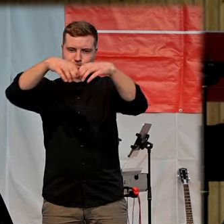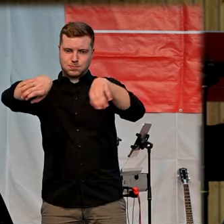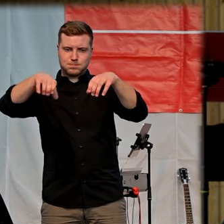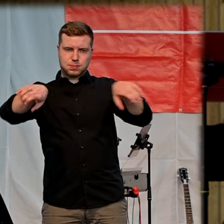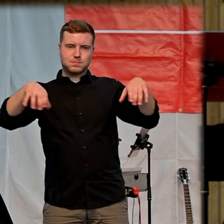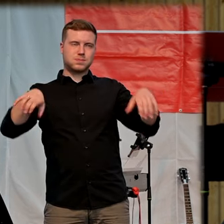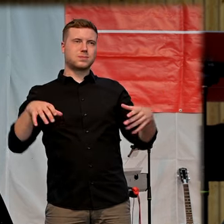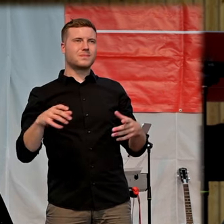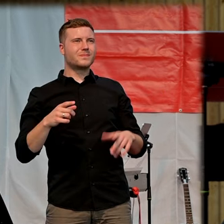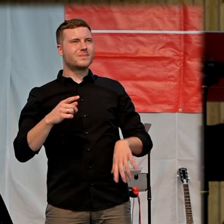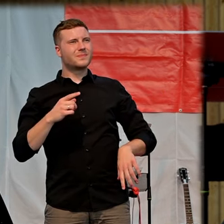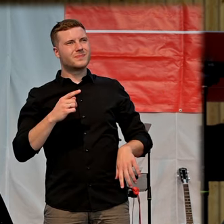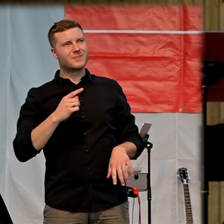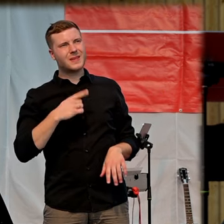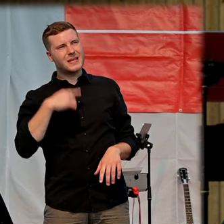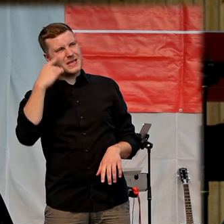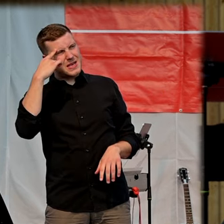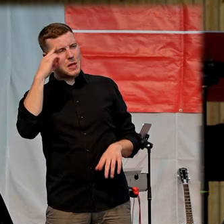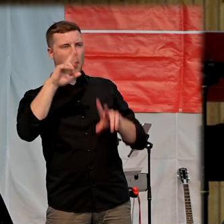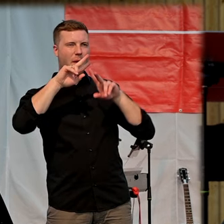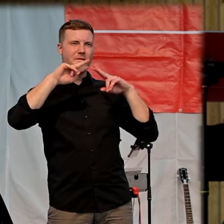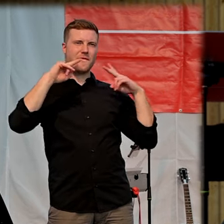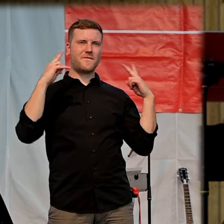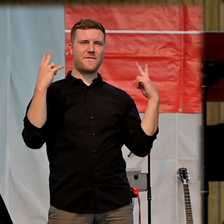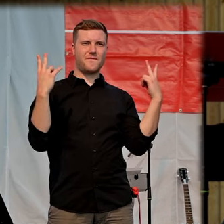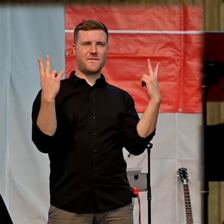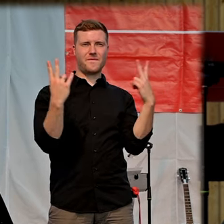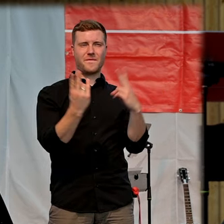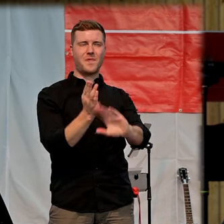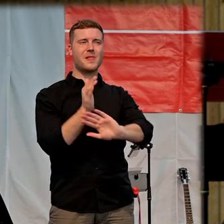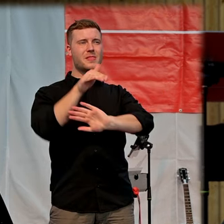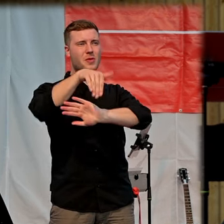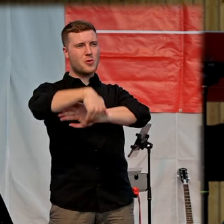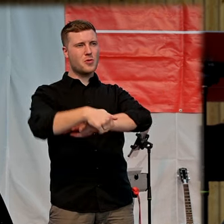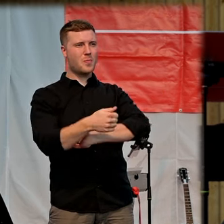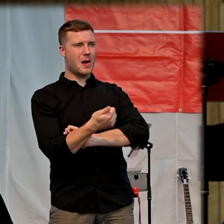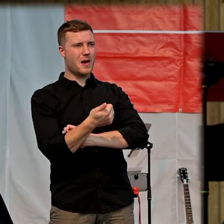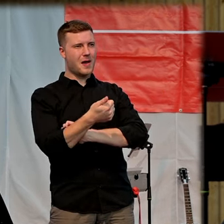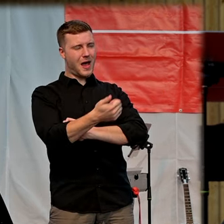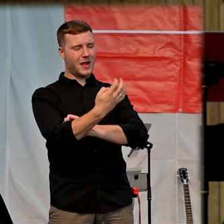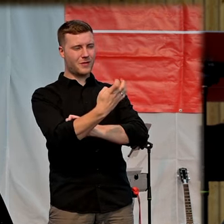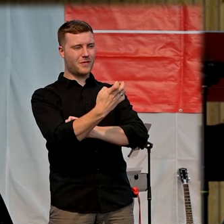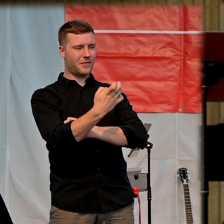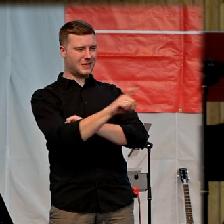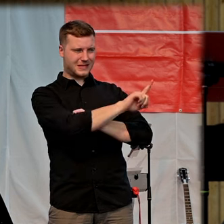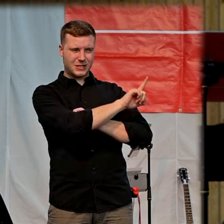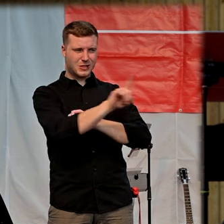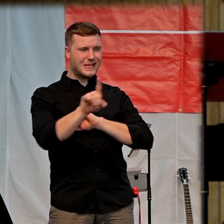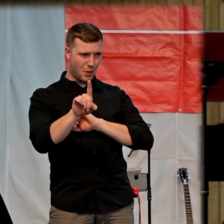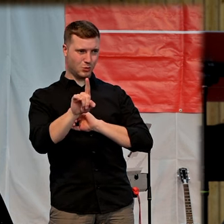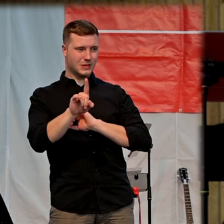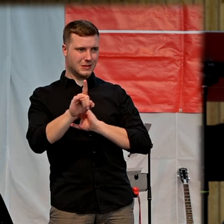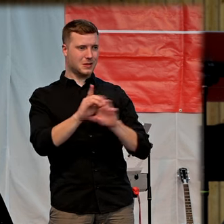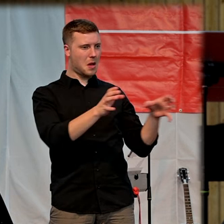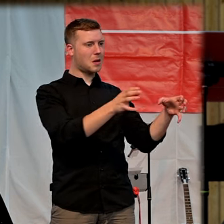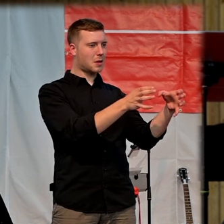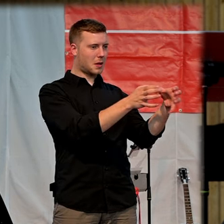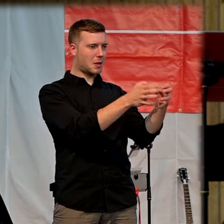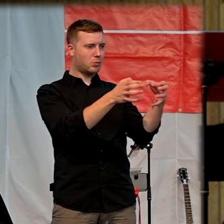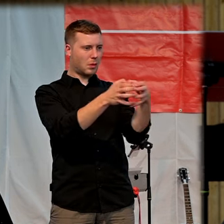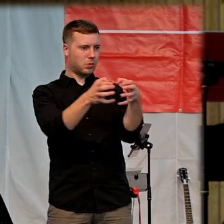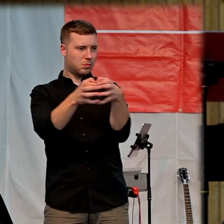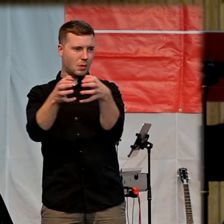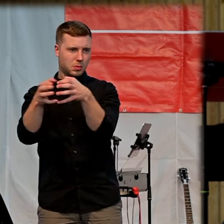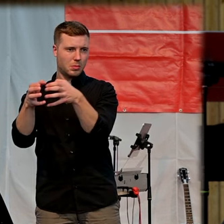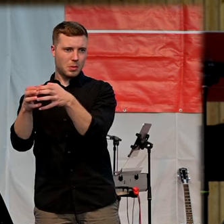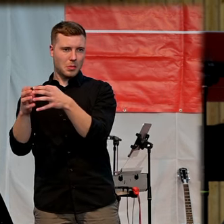weiß, inzwischen weltweit über 41.000 christliche Konfessionen. Also nicht nur